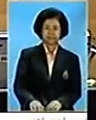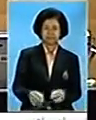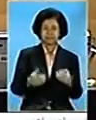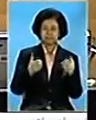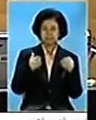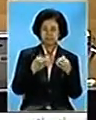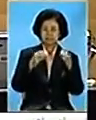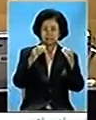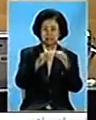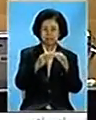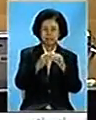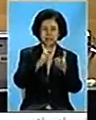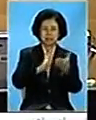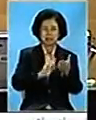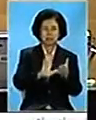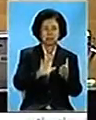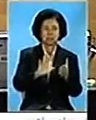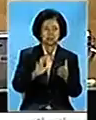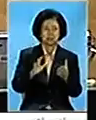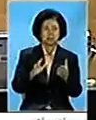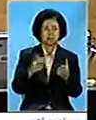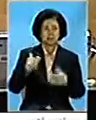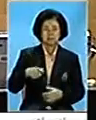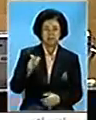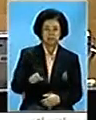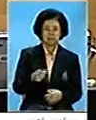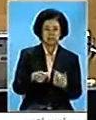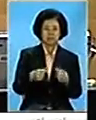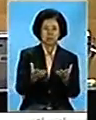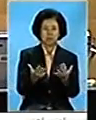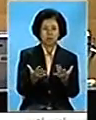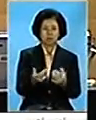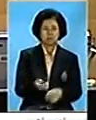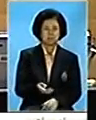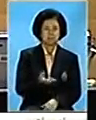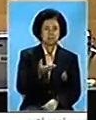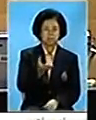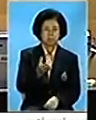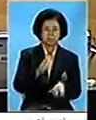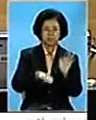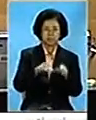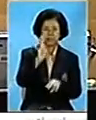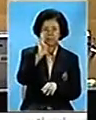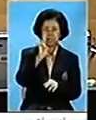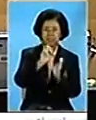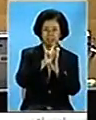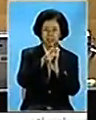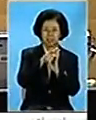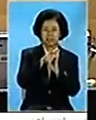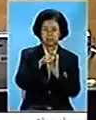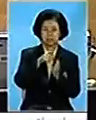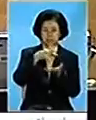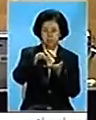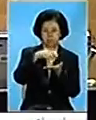านของศาลนะครับมีเจ้าที่ศาลมารอมันผมขอคุณหมอสัก7นาทีก็พอนะครับก็พูดกันมาตั้